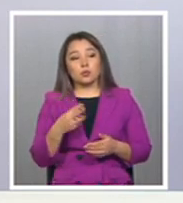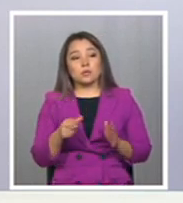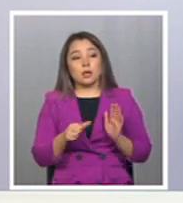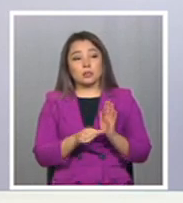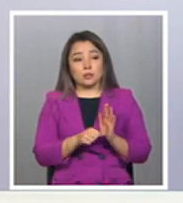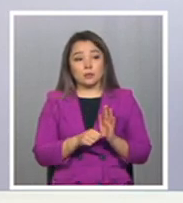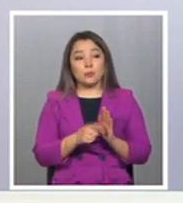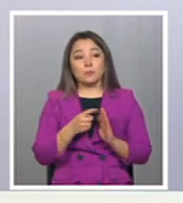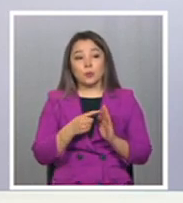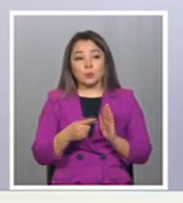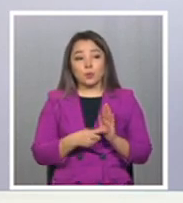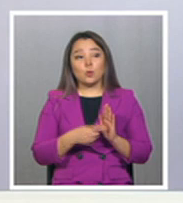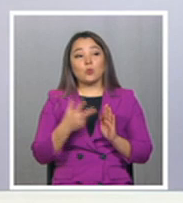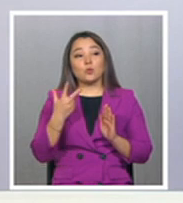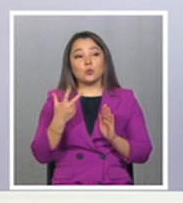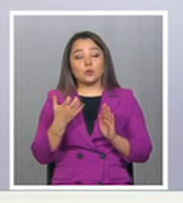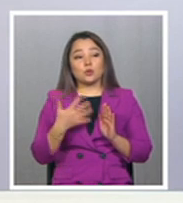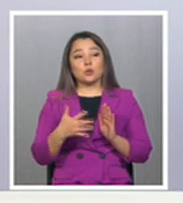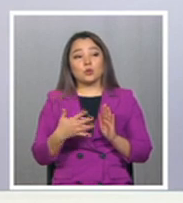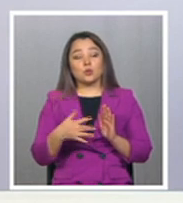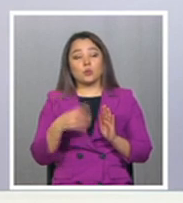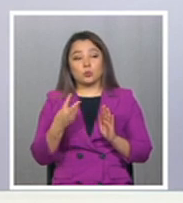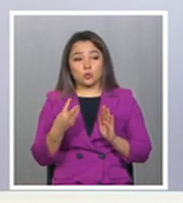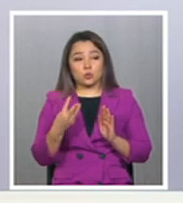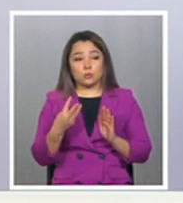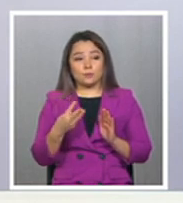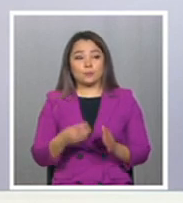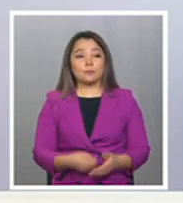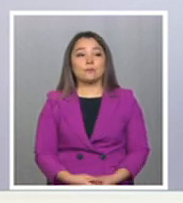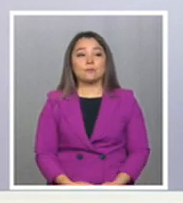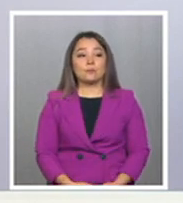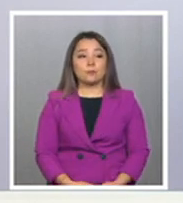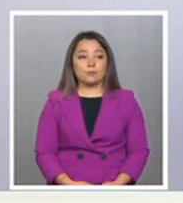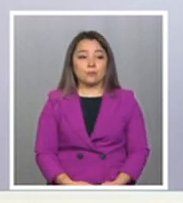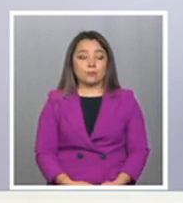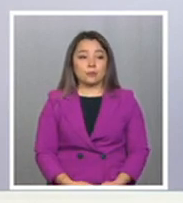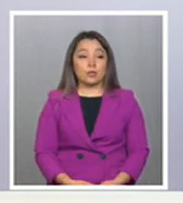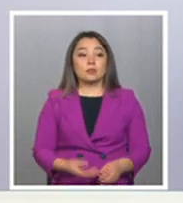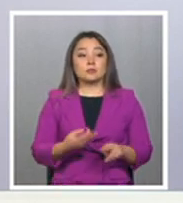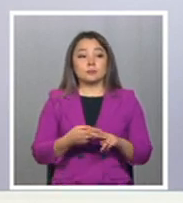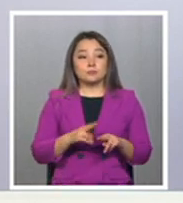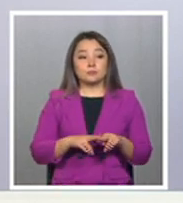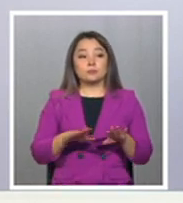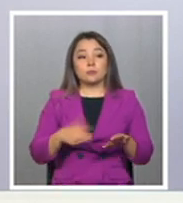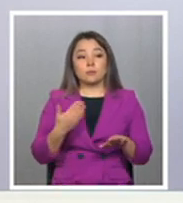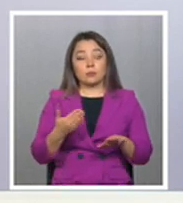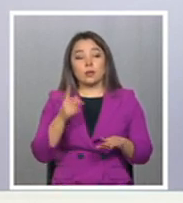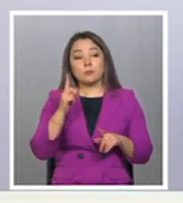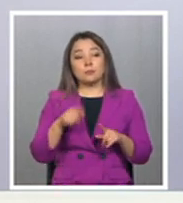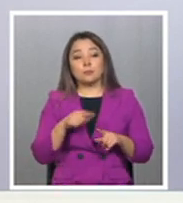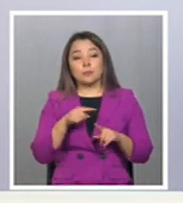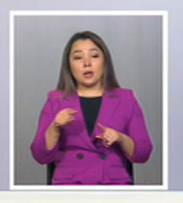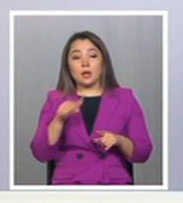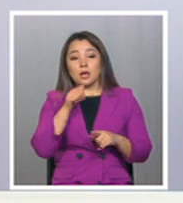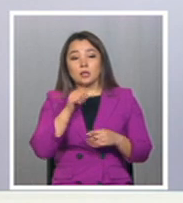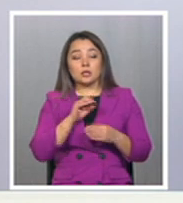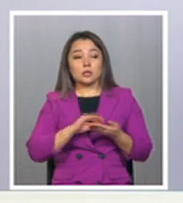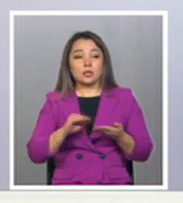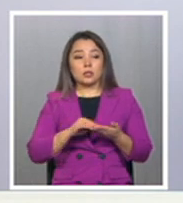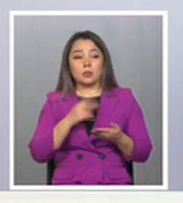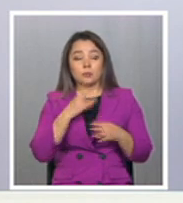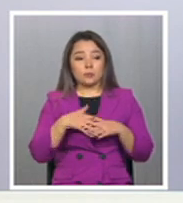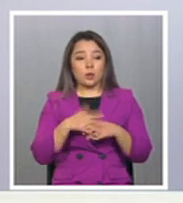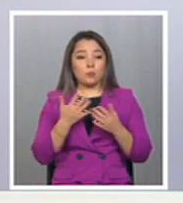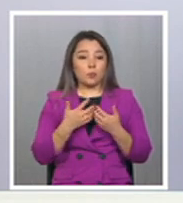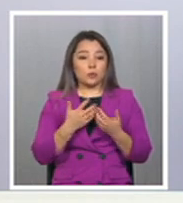4.236 мен 353-тің бөлінісі. Бұл жерде балалар біз бағандап бөлуді қарастырайық.